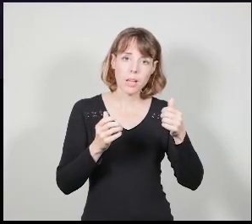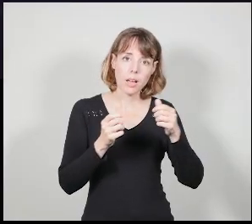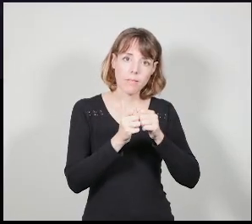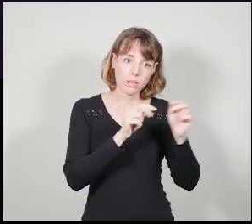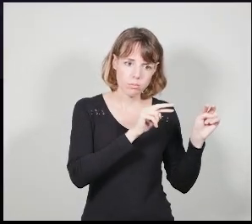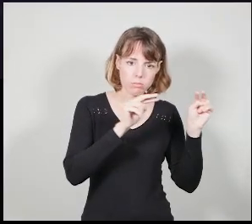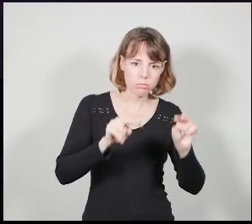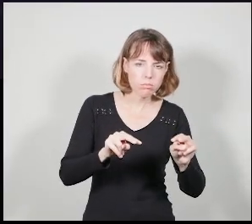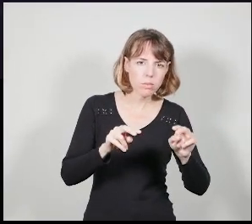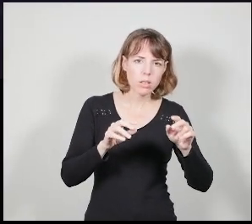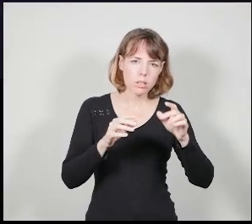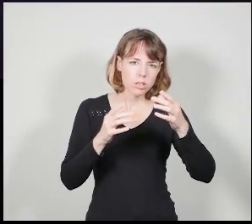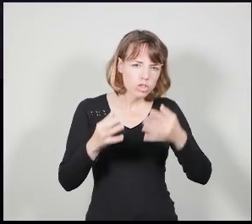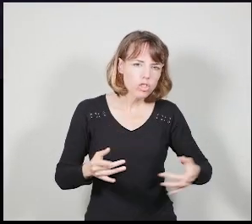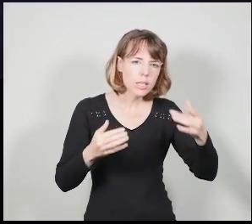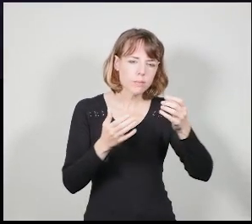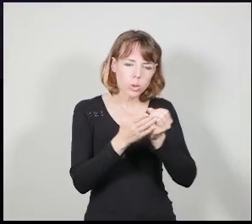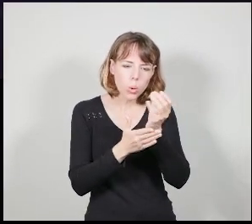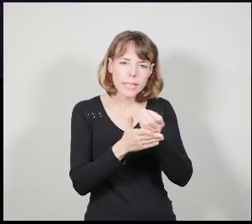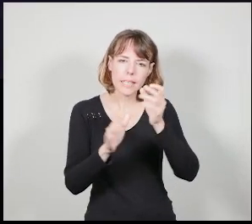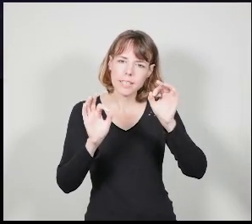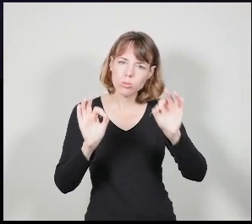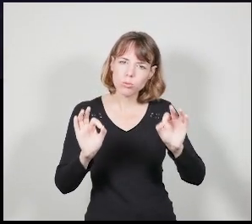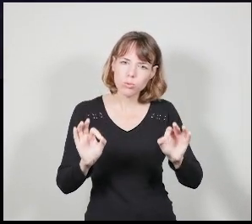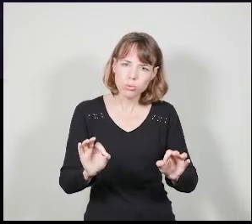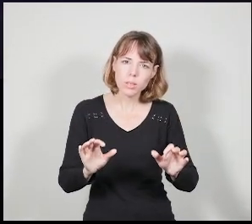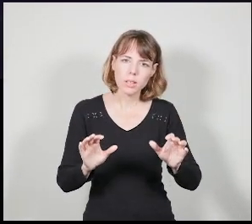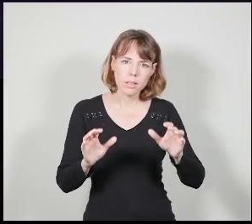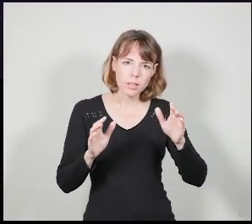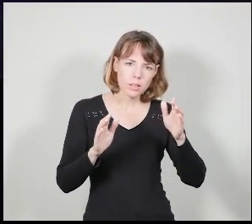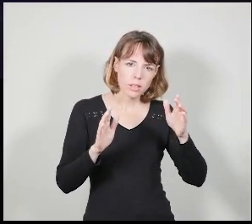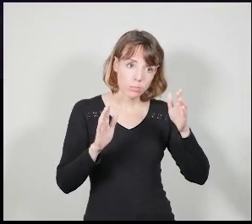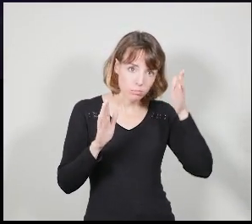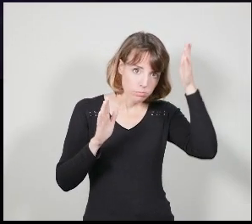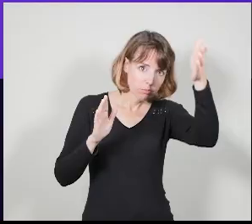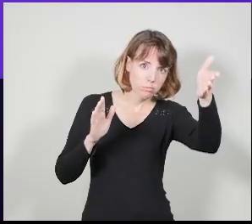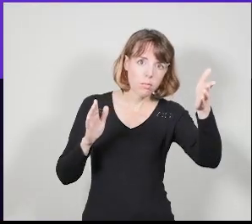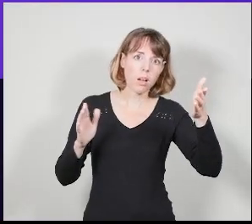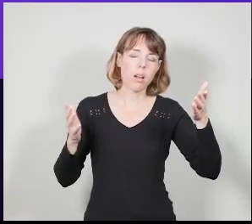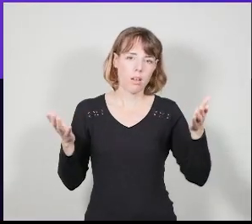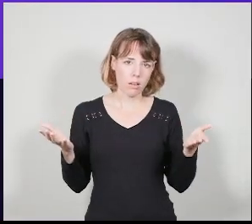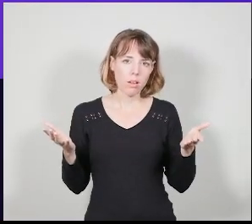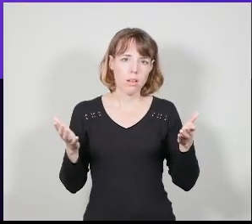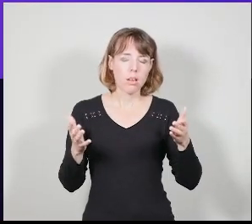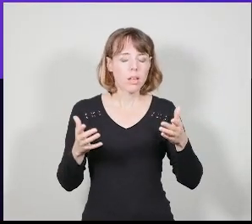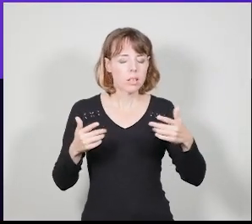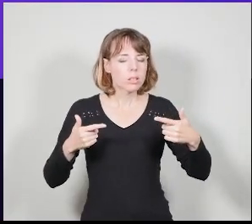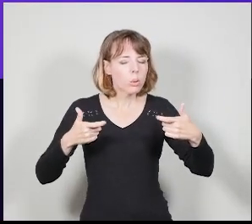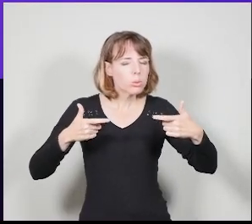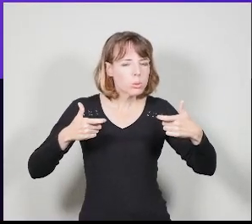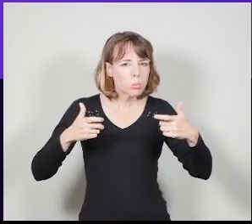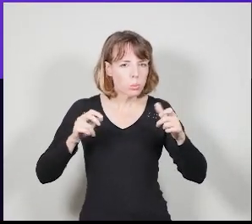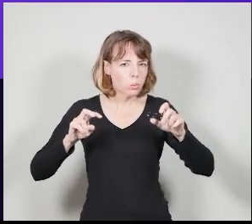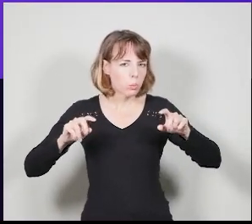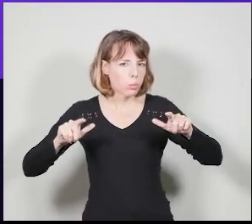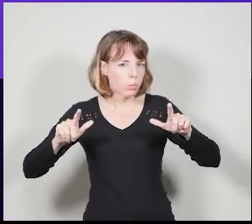des projections par rapport aux besoins sur l'offre existante et vous montrez qu'il y a une réalité de mise sous tension qui est très